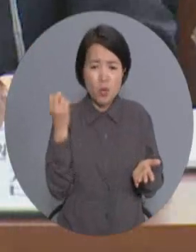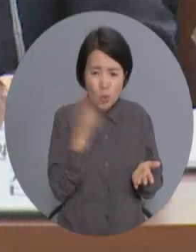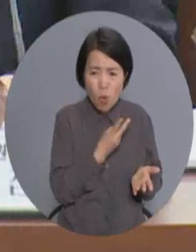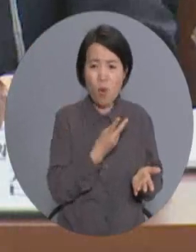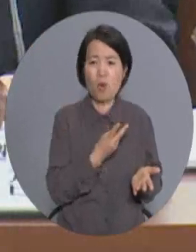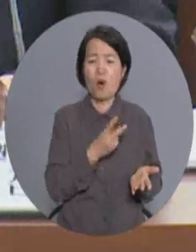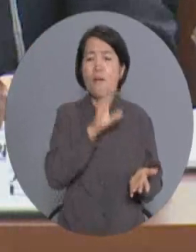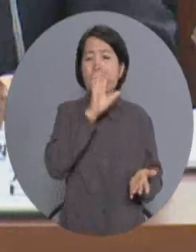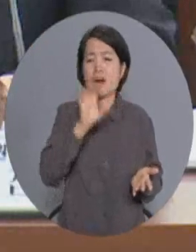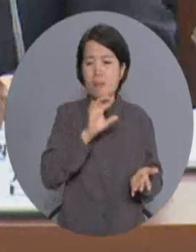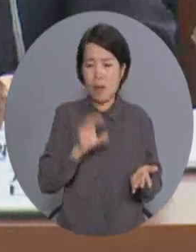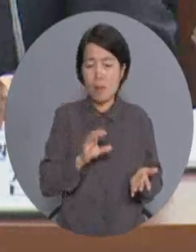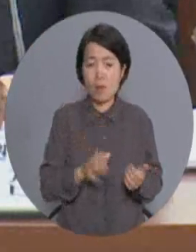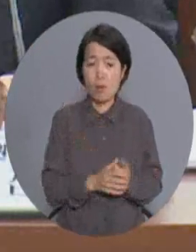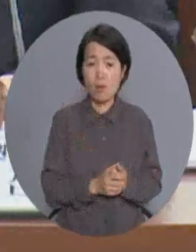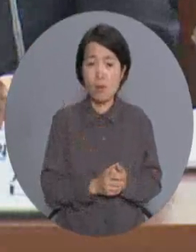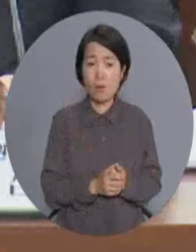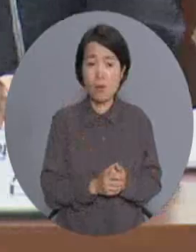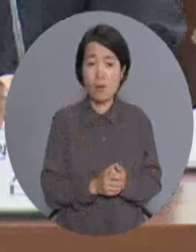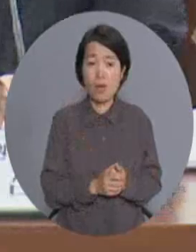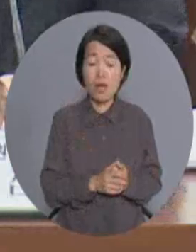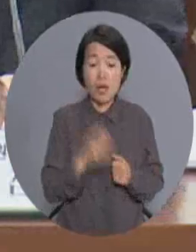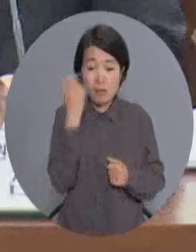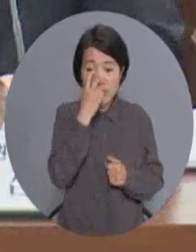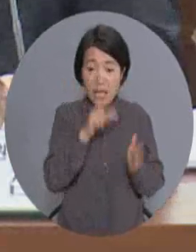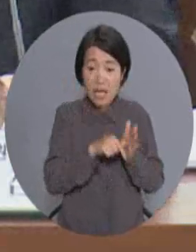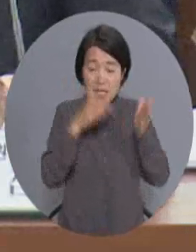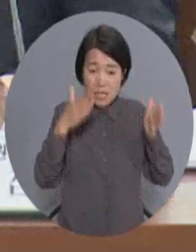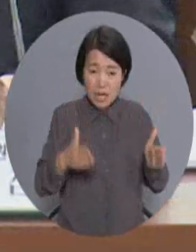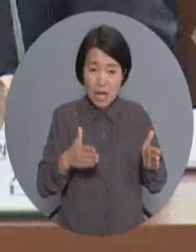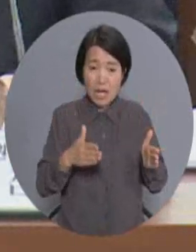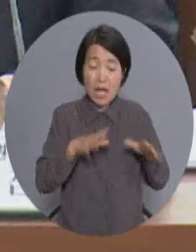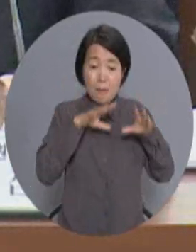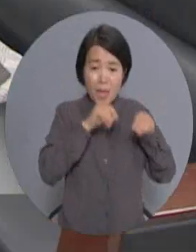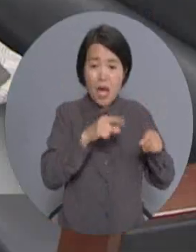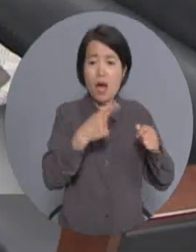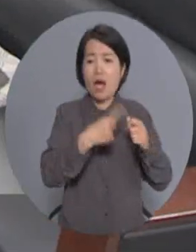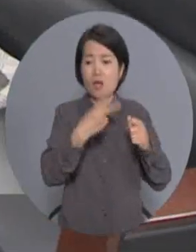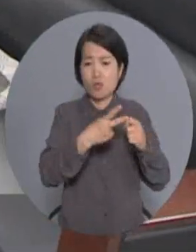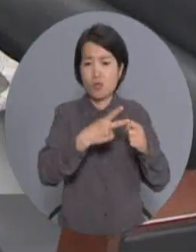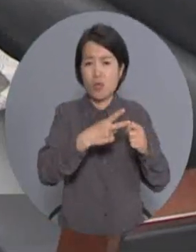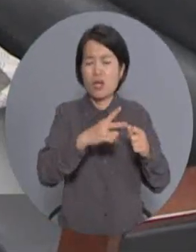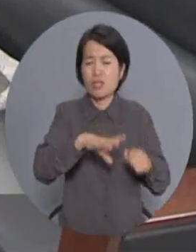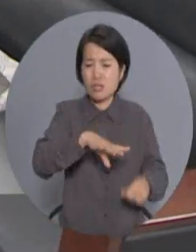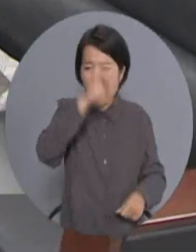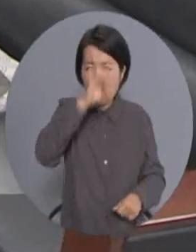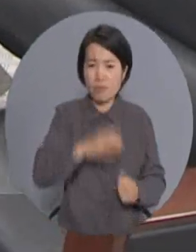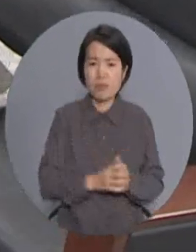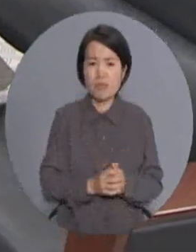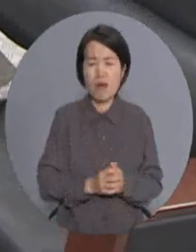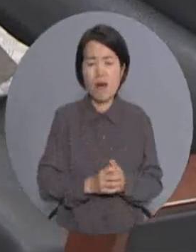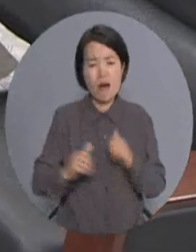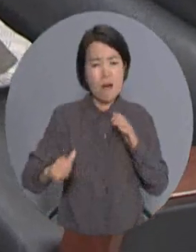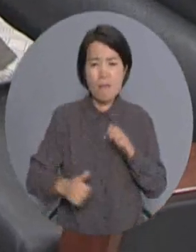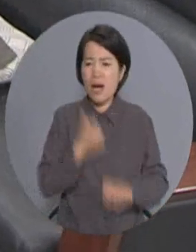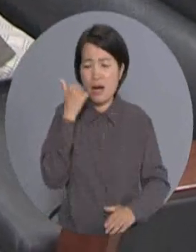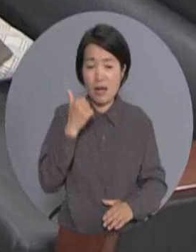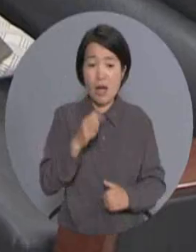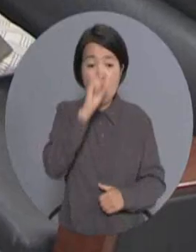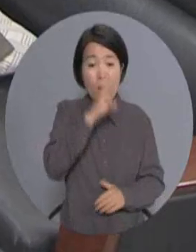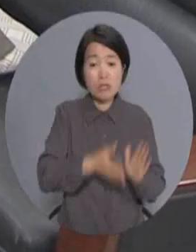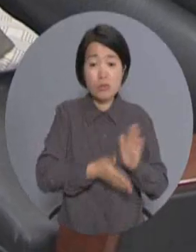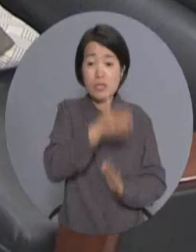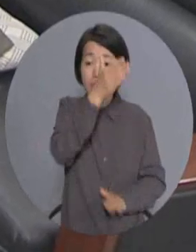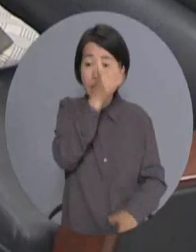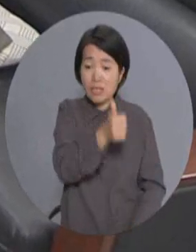겁니다. 상건위는 한 해기 내에 행정사무감사를 두 번 중단하는 일은 처음이라며 분통을 터뜨렸고